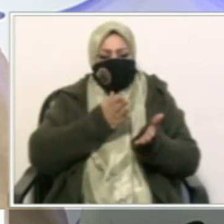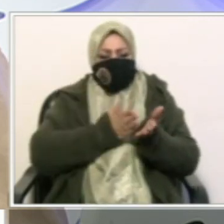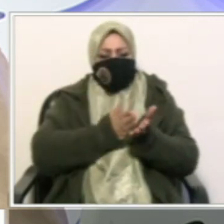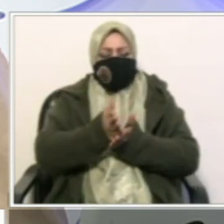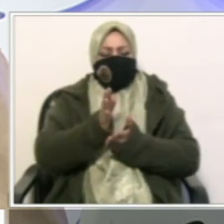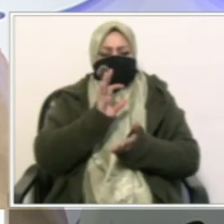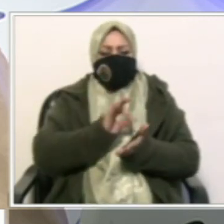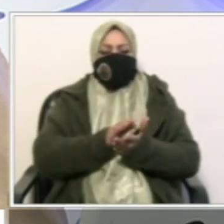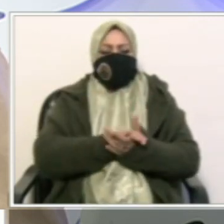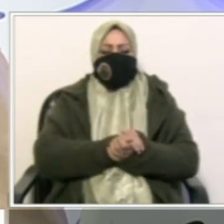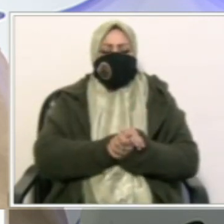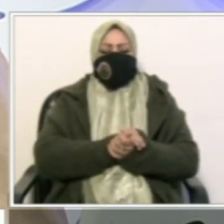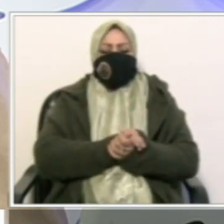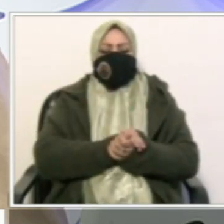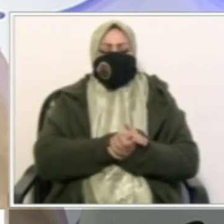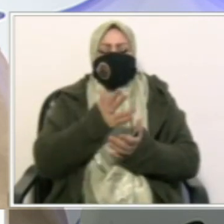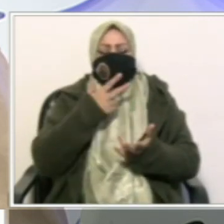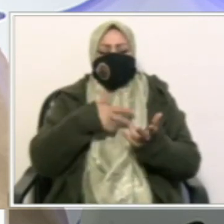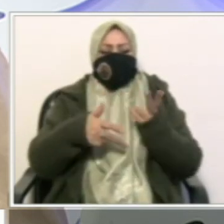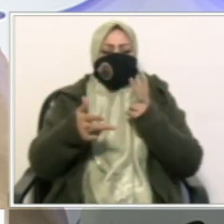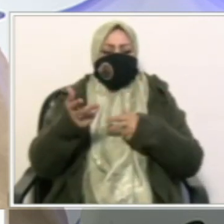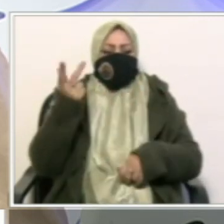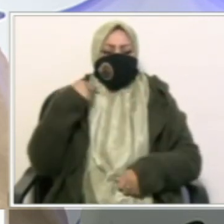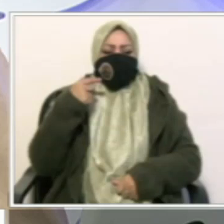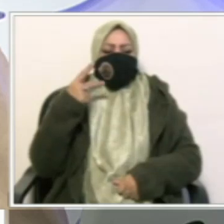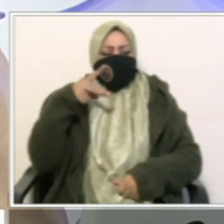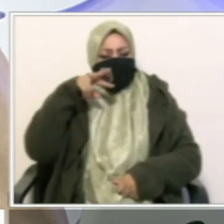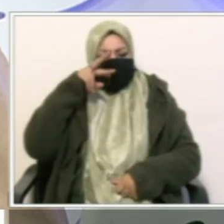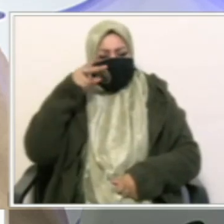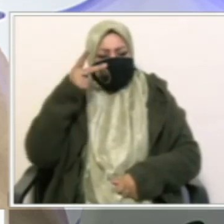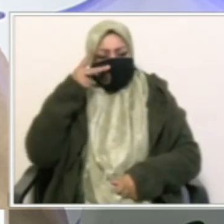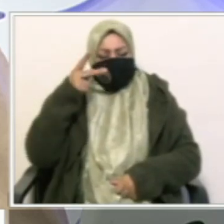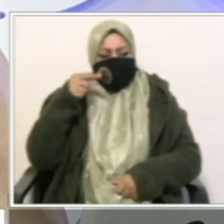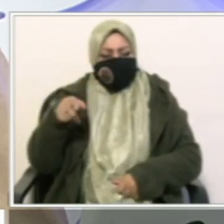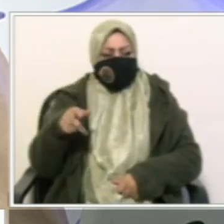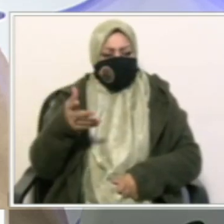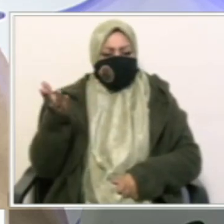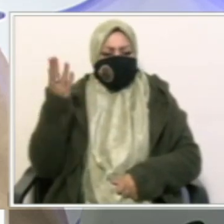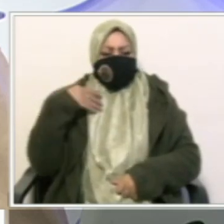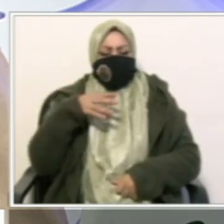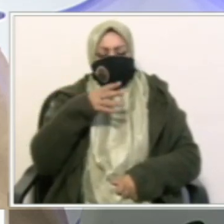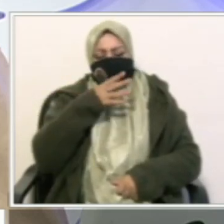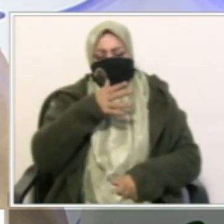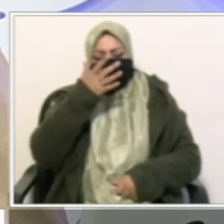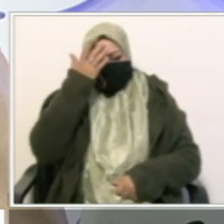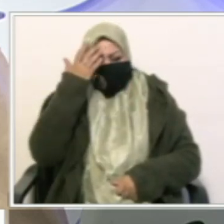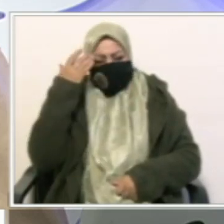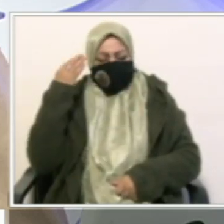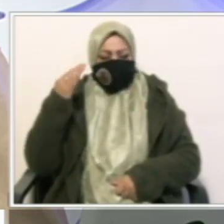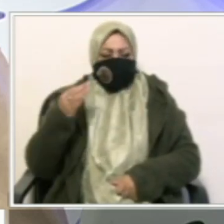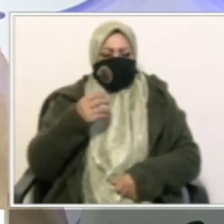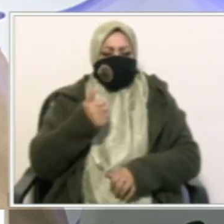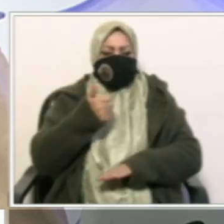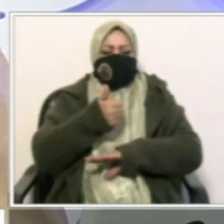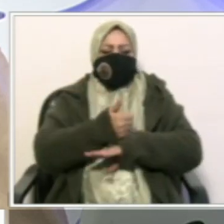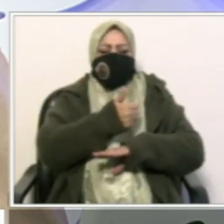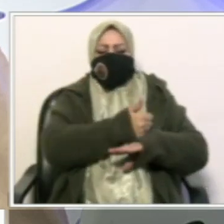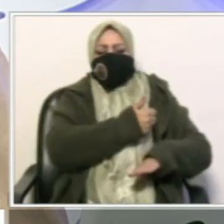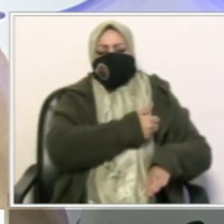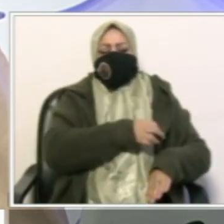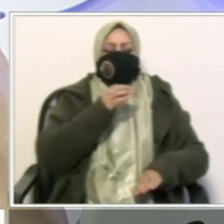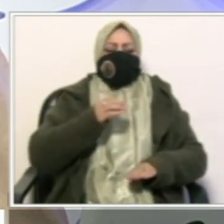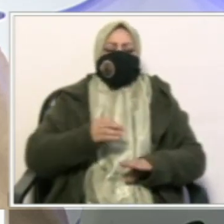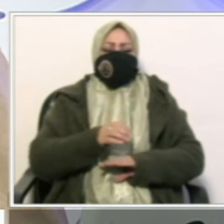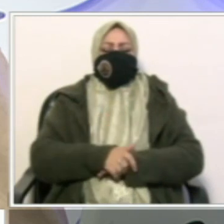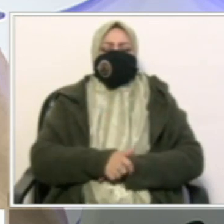من ينكر على الشيخ عفتاح وراجل علم وراجل قيادي نروكم اليوم بإذن الله الشيخ عفتاح أنكم تحطوا الناس